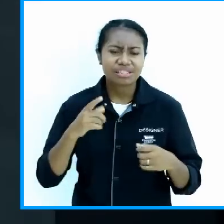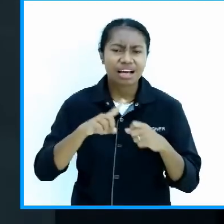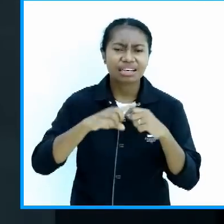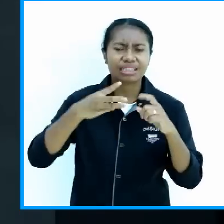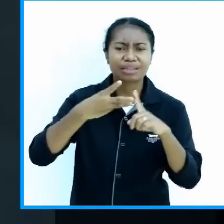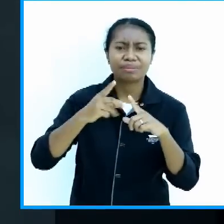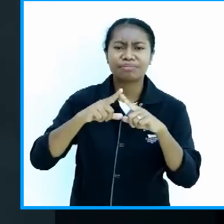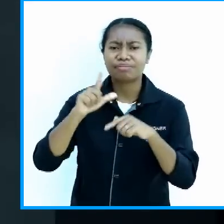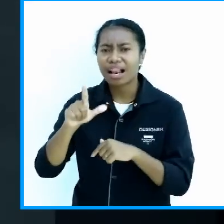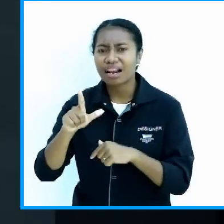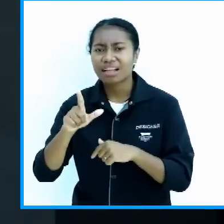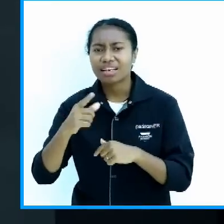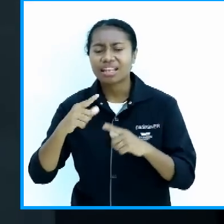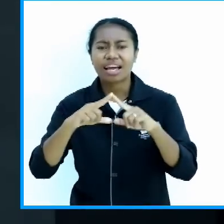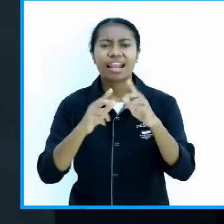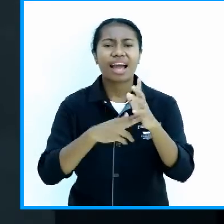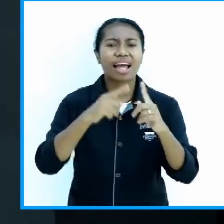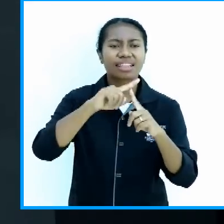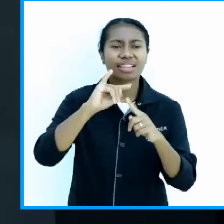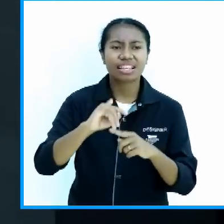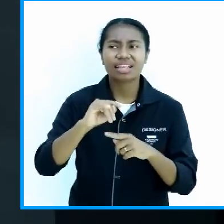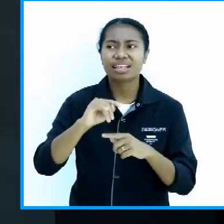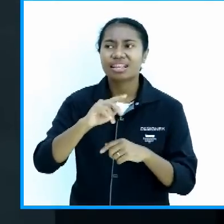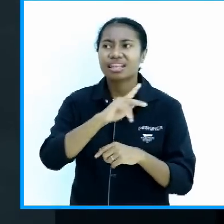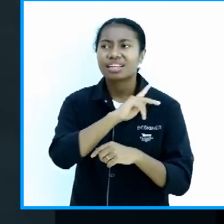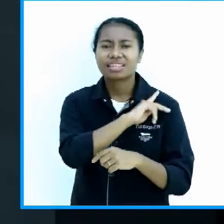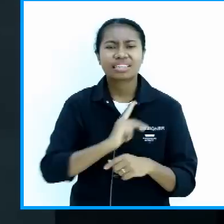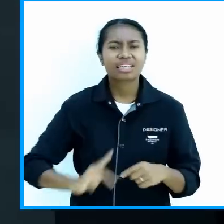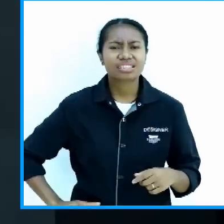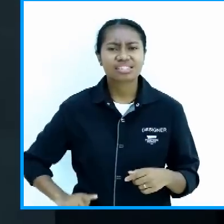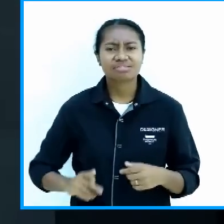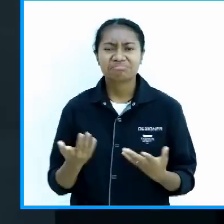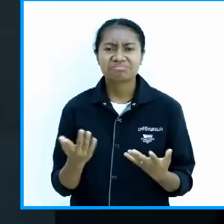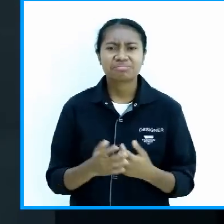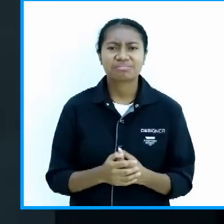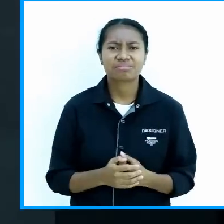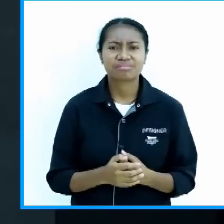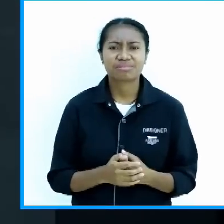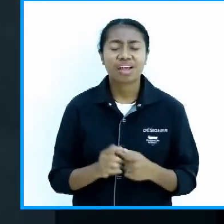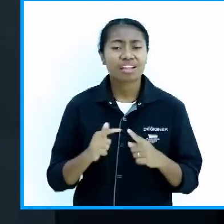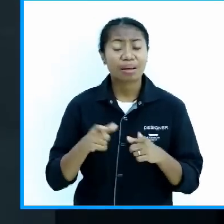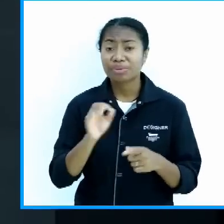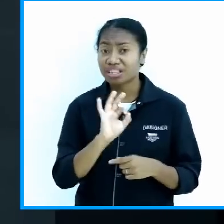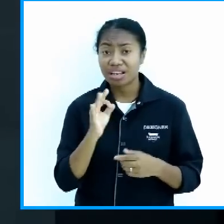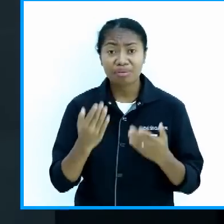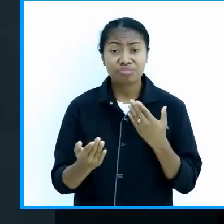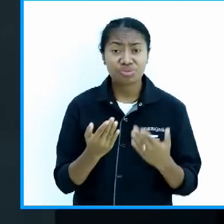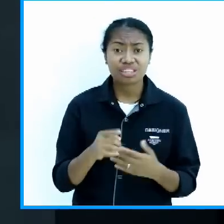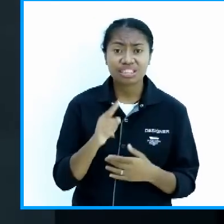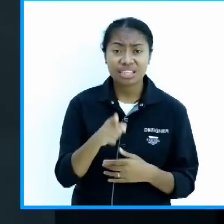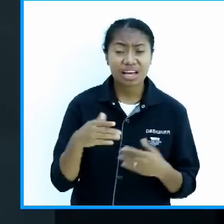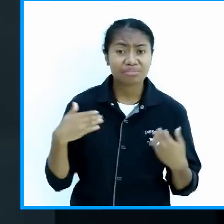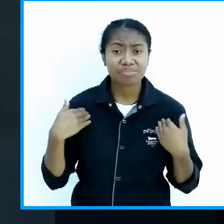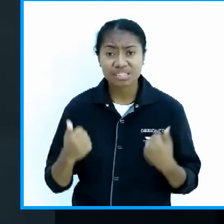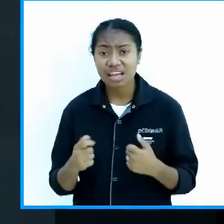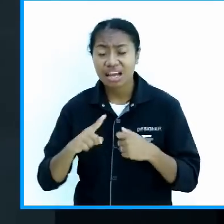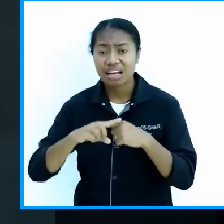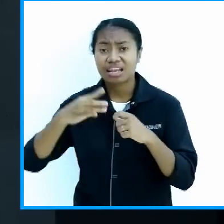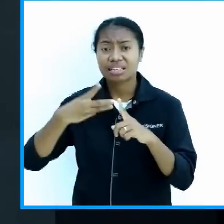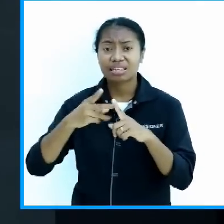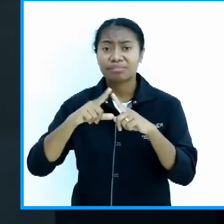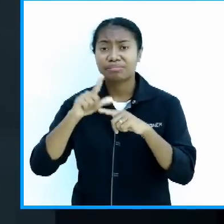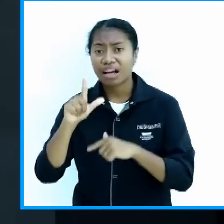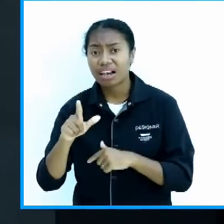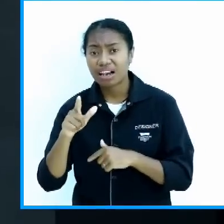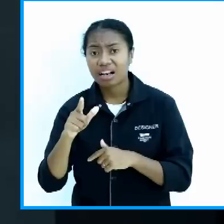vaksin antikris, ya saya mau divaksin saja dengan antikris biar saya kebal. Tapi tidak mungkin dia bisa kebal dengan COVID karena ada